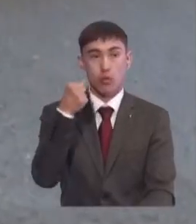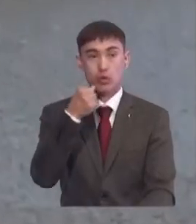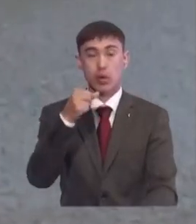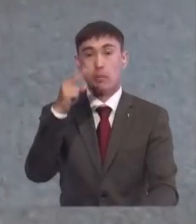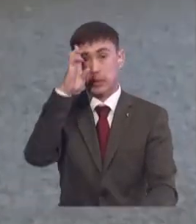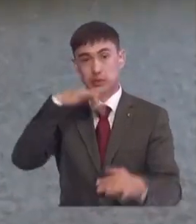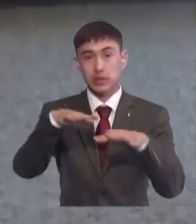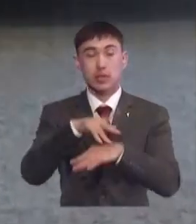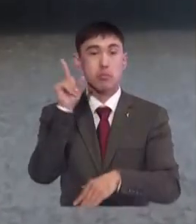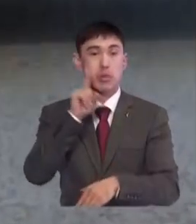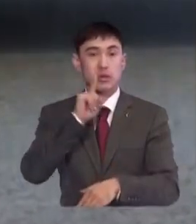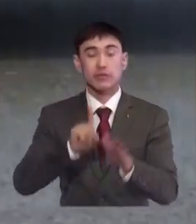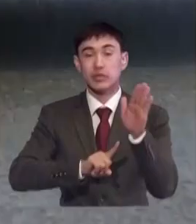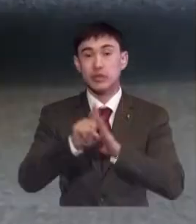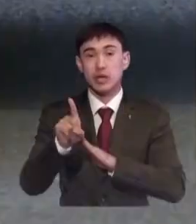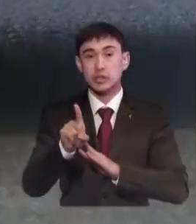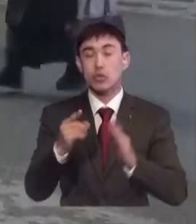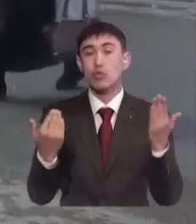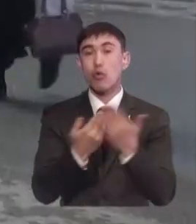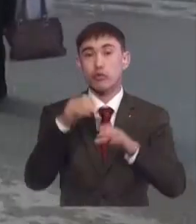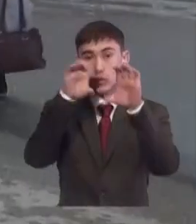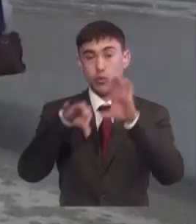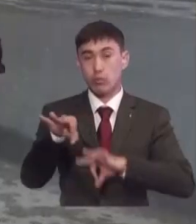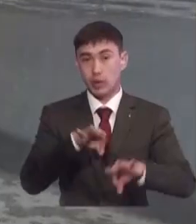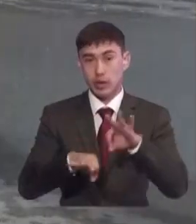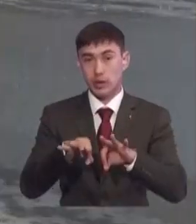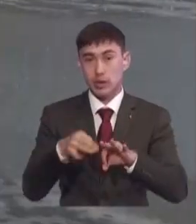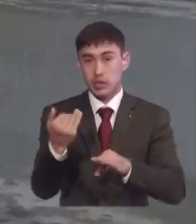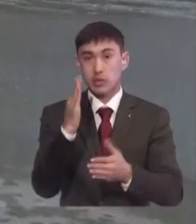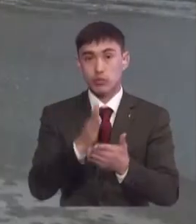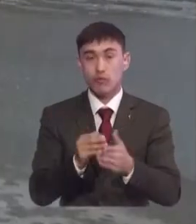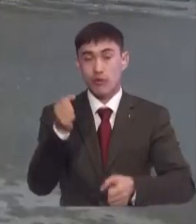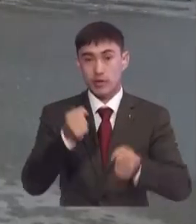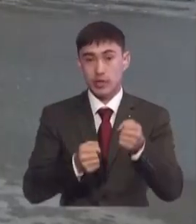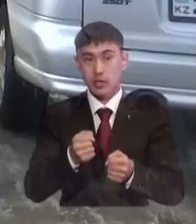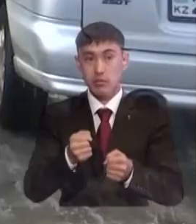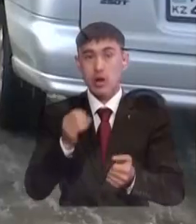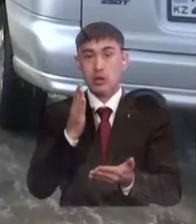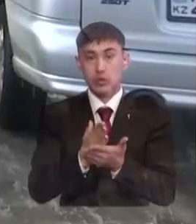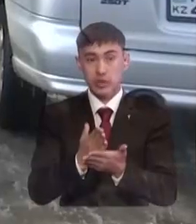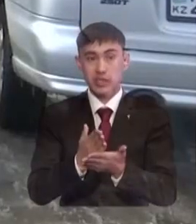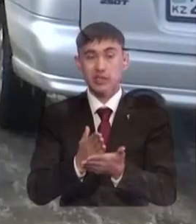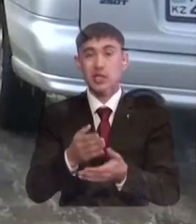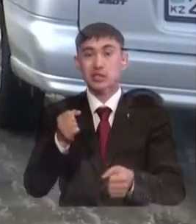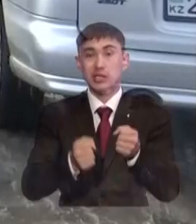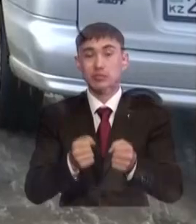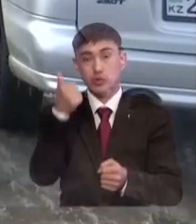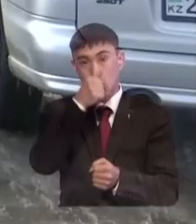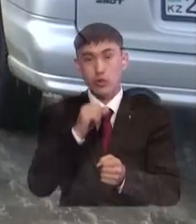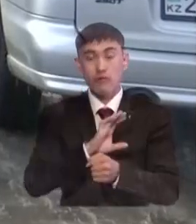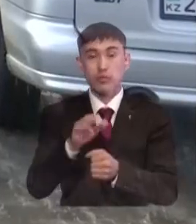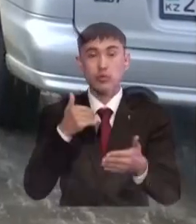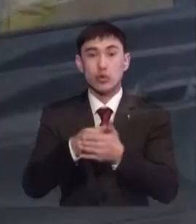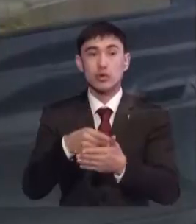по стране в пилотном режиме начал действовать новый законопроект. В рамках него теперь водителям, владеющим автотранспортным средством с годом выпуска